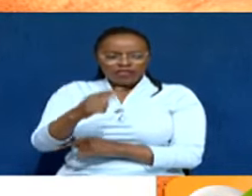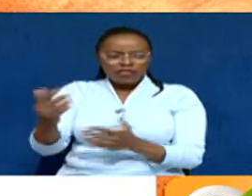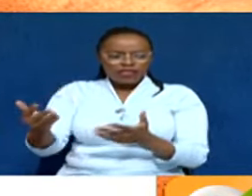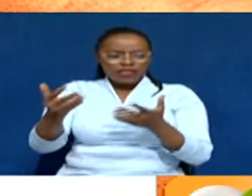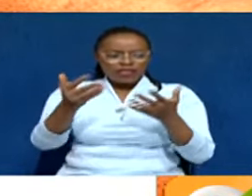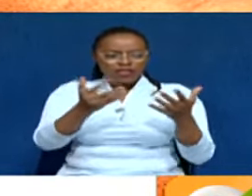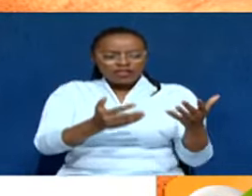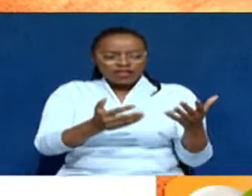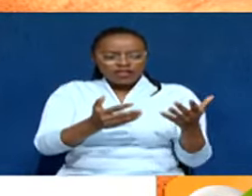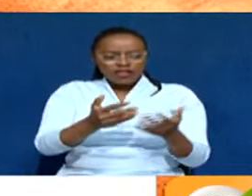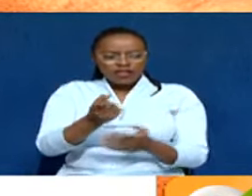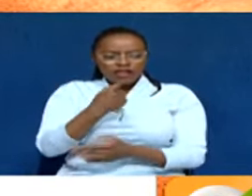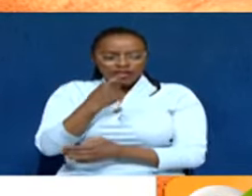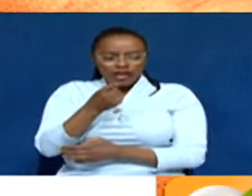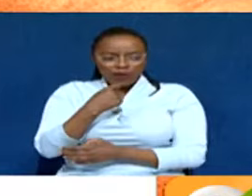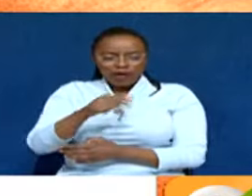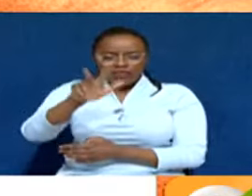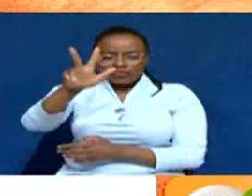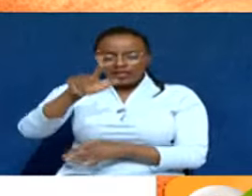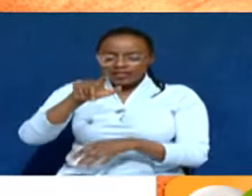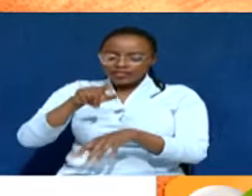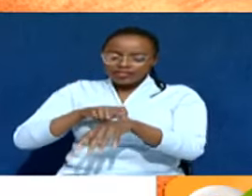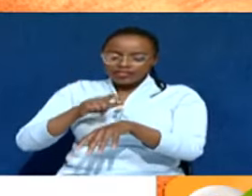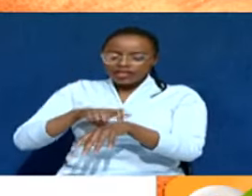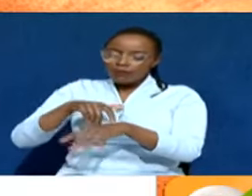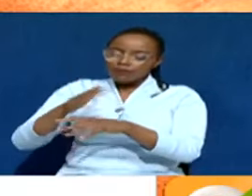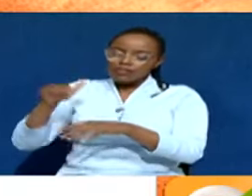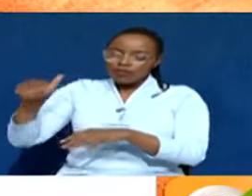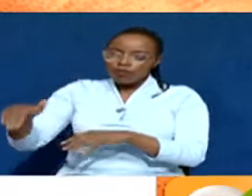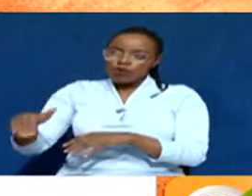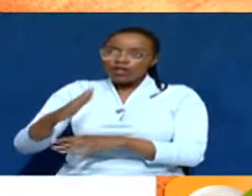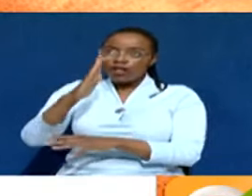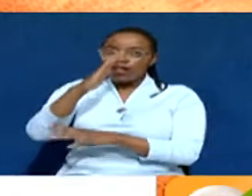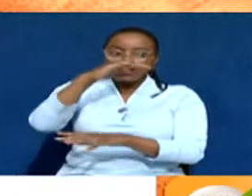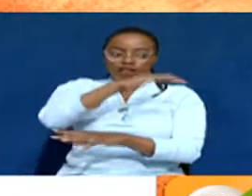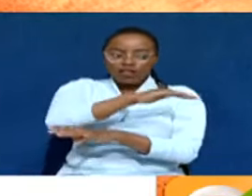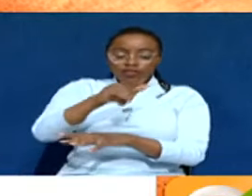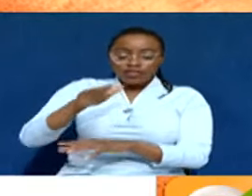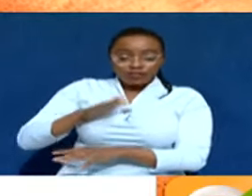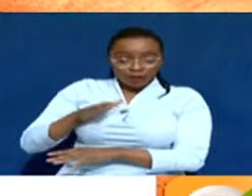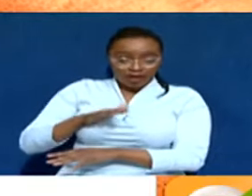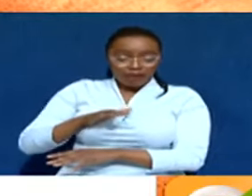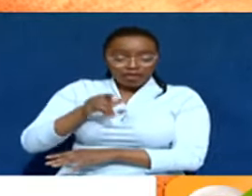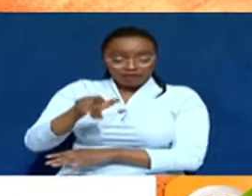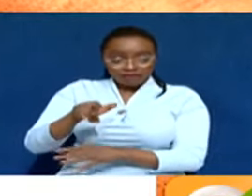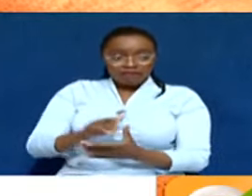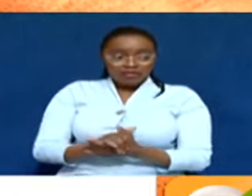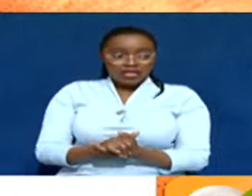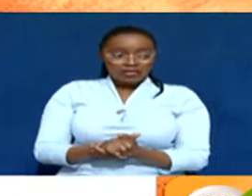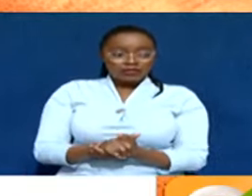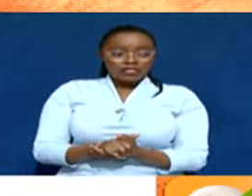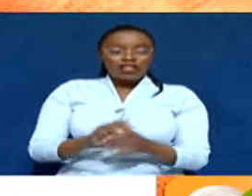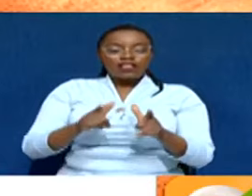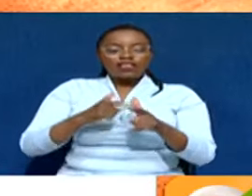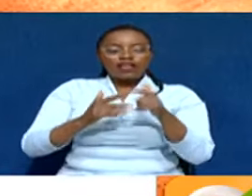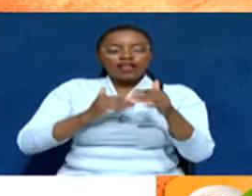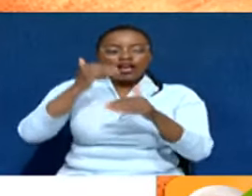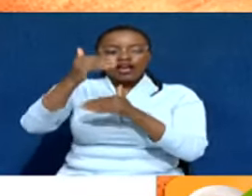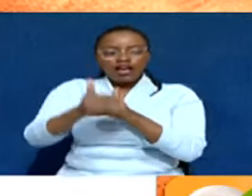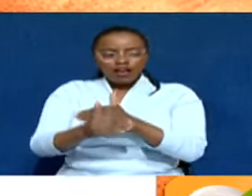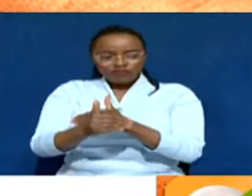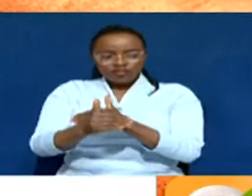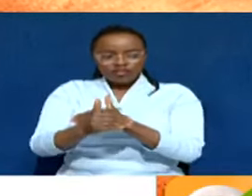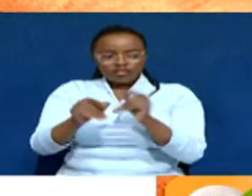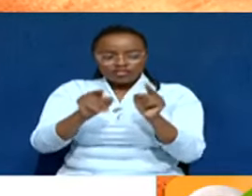Kukakuja na dawa na mwekea mara tatu. Asibuhi jioni na jioni. Uyo mama? Uyo mama. Yeah, okay. After that, that was